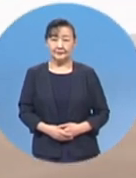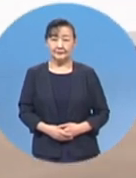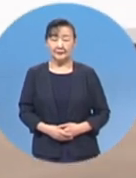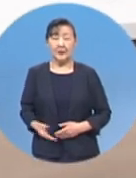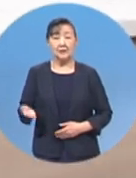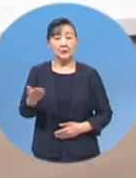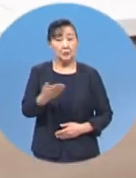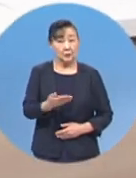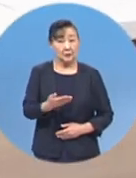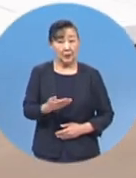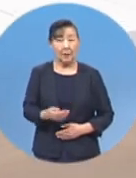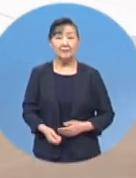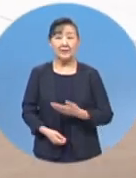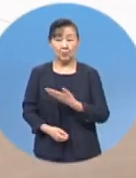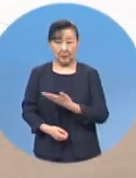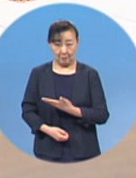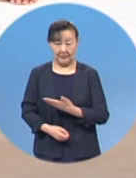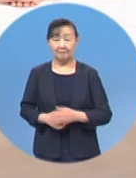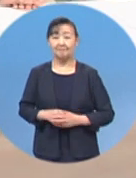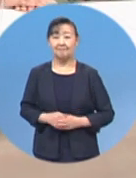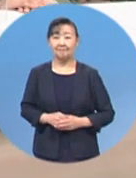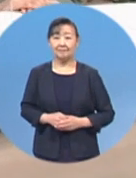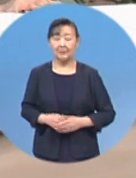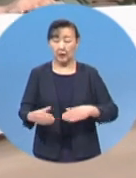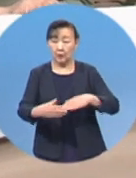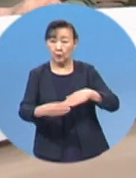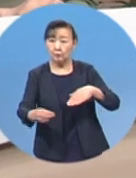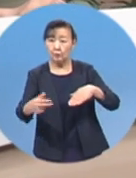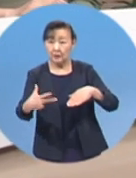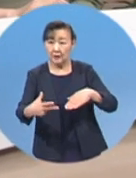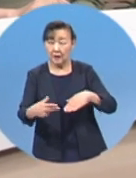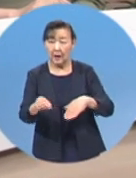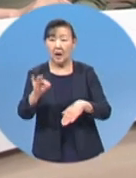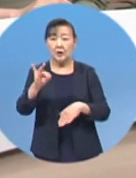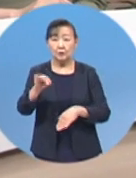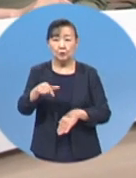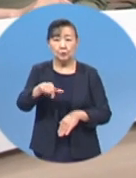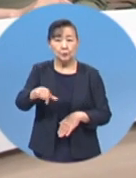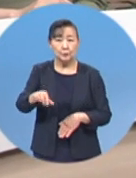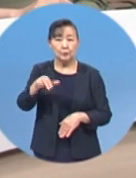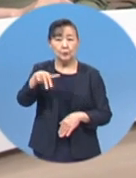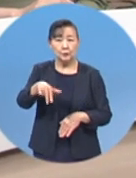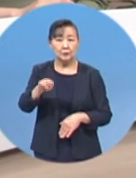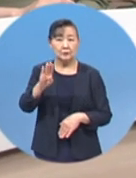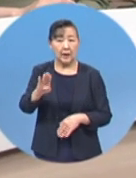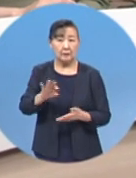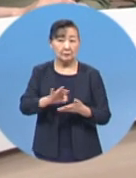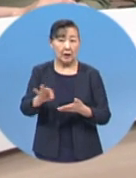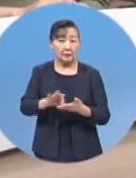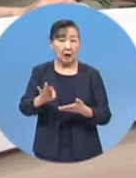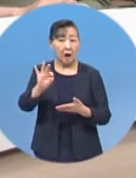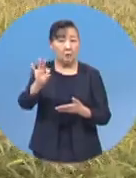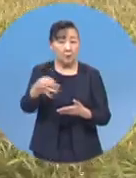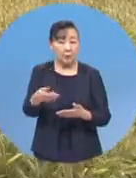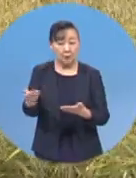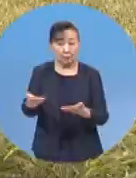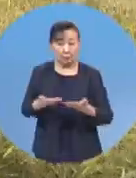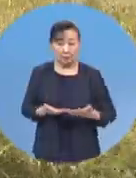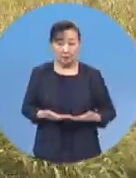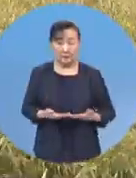続いては菜の花瓶。 今回は富津市からつぶすけを使ったあるものが届いています。